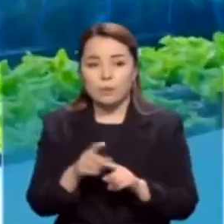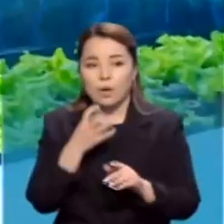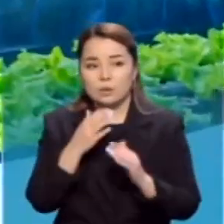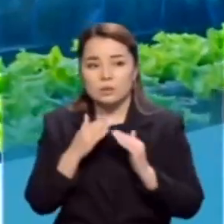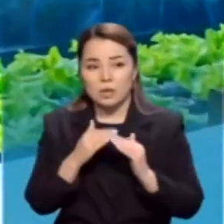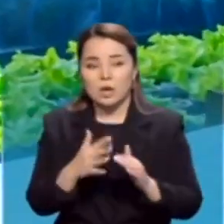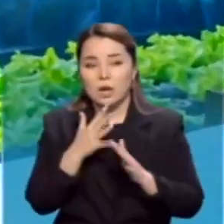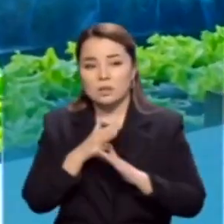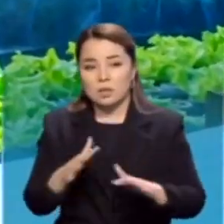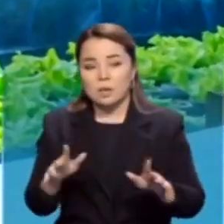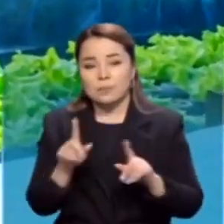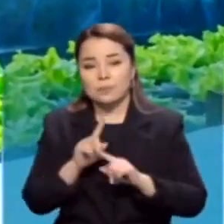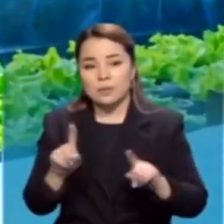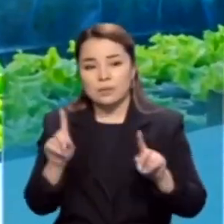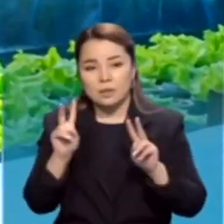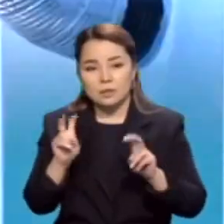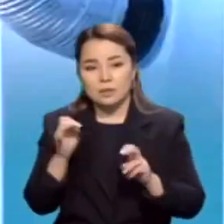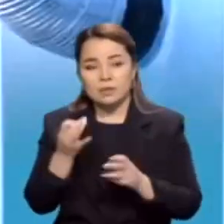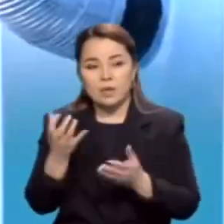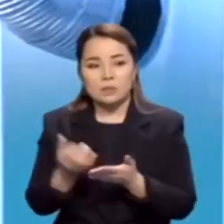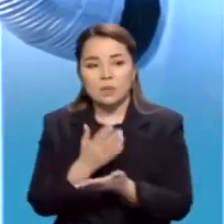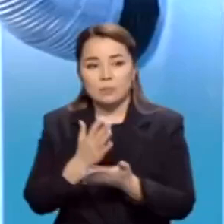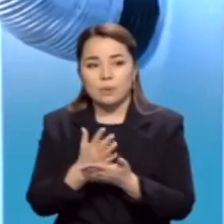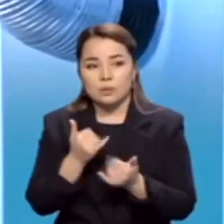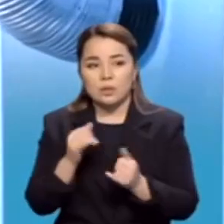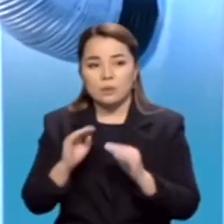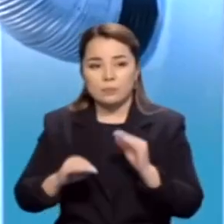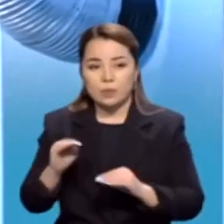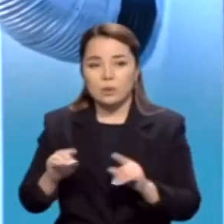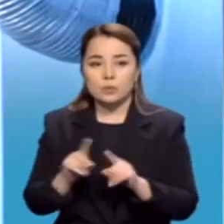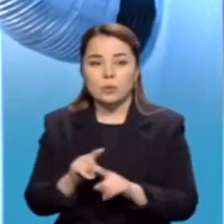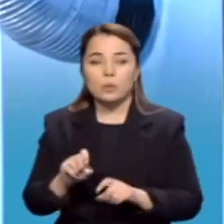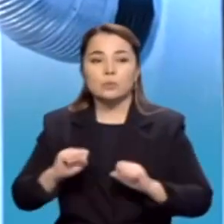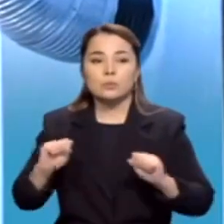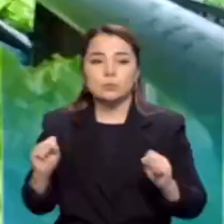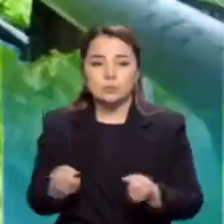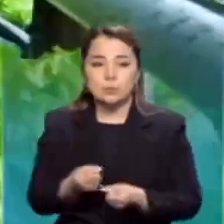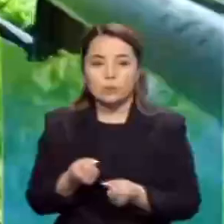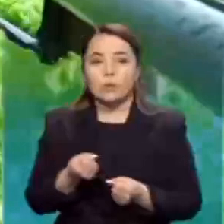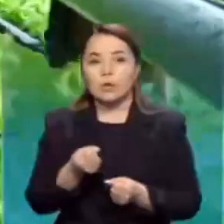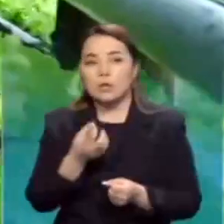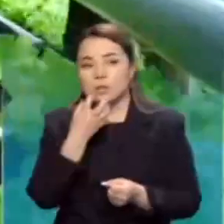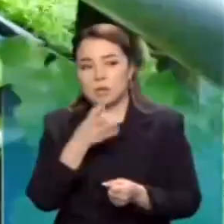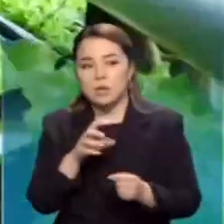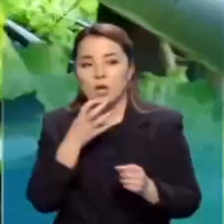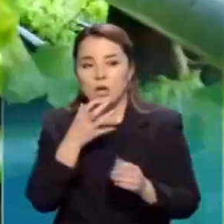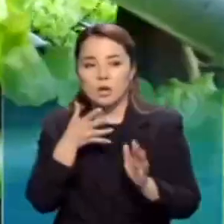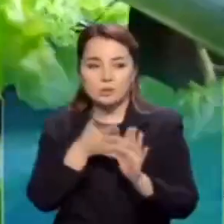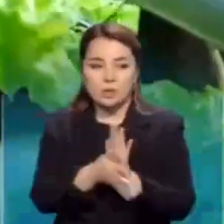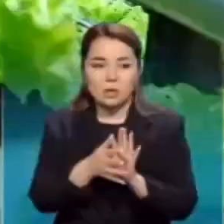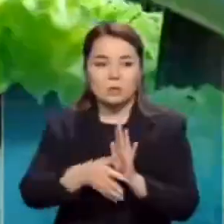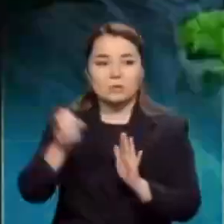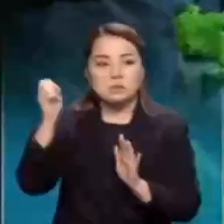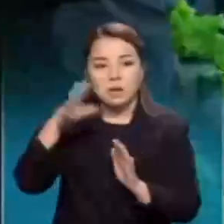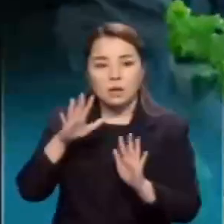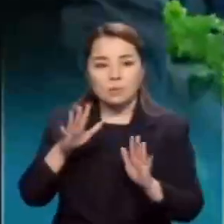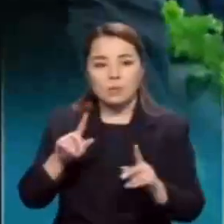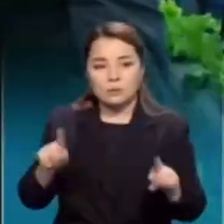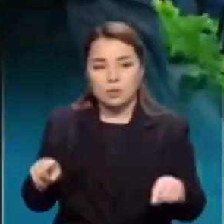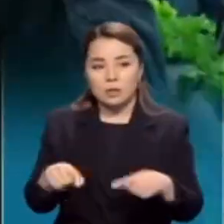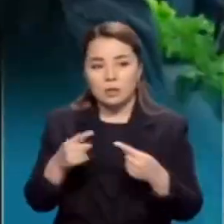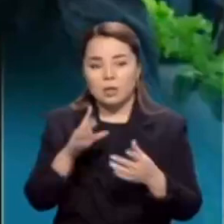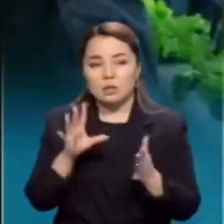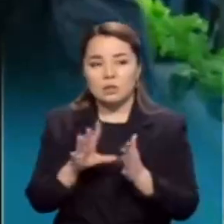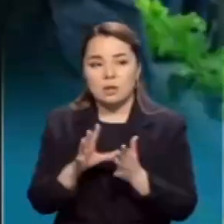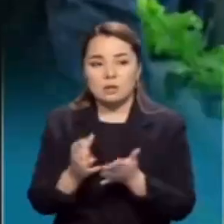жылжайды жылытудың ерекше тәсілін тапқан. Үрлемелі қондырғылар арқылы суықты сыртқа, жылауаны ішке жіберіп, күн сәулесімен ақ қалыпты